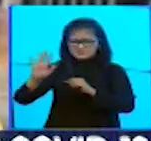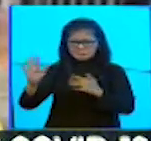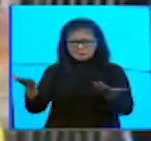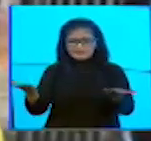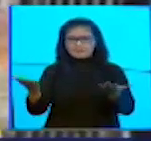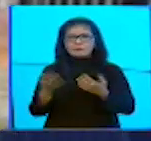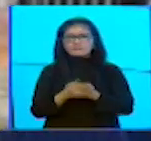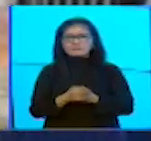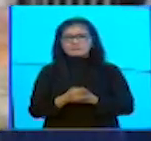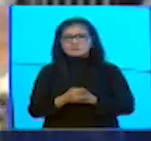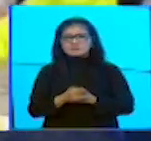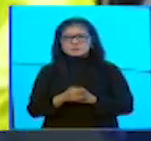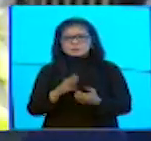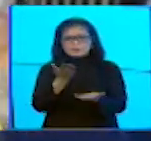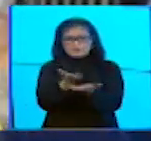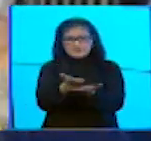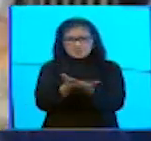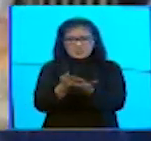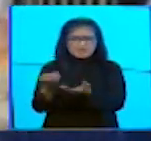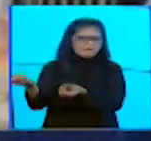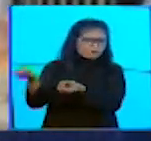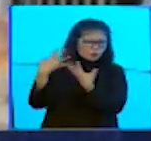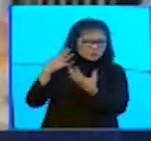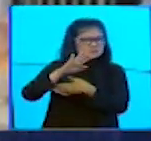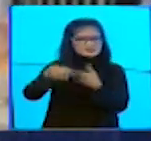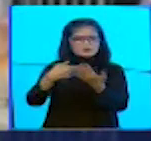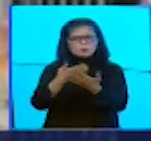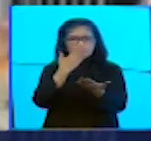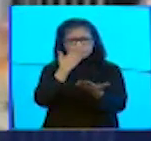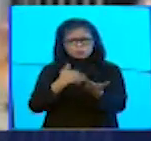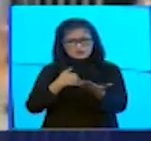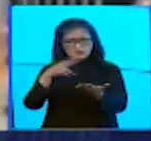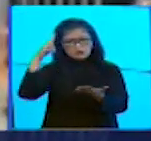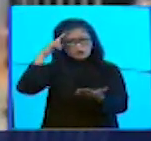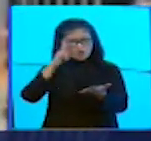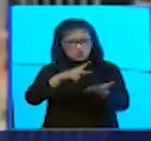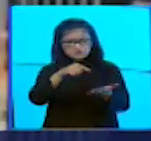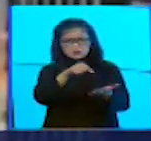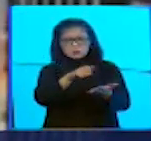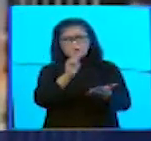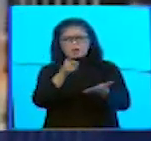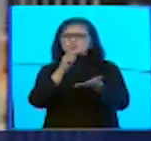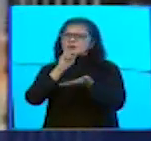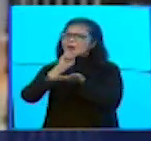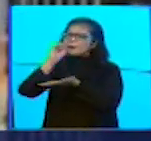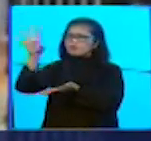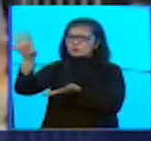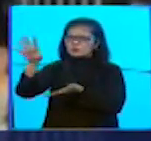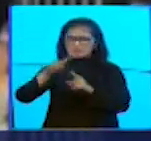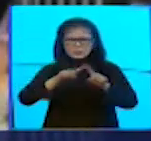di salah satu kosan dan memberitahu kepada pemilik kosan, namun pemilik kosan kurang berkomunikasi